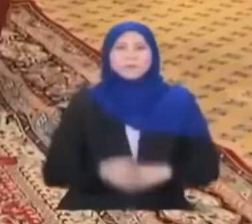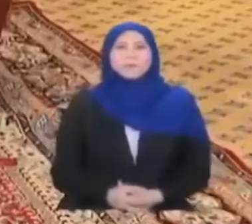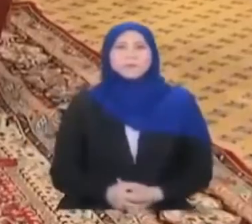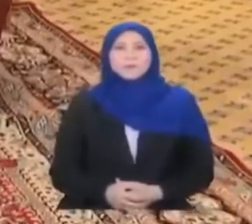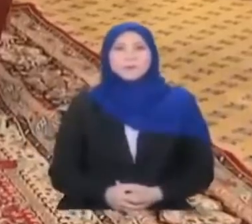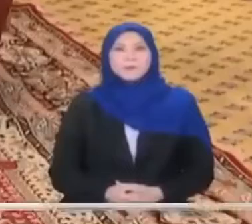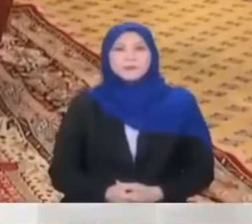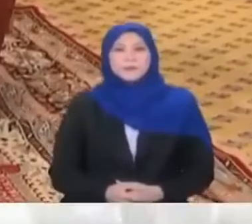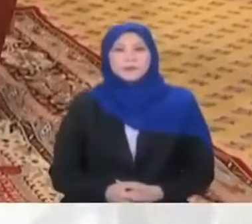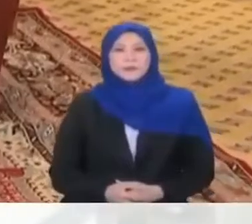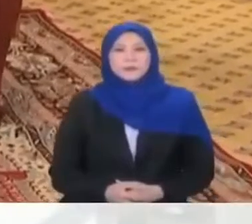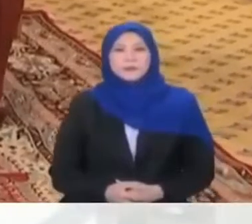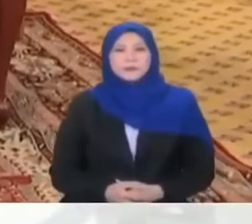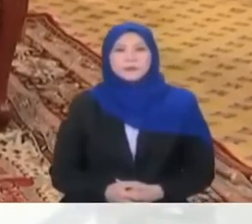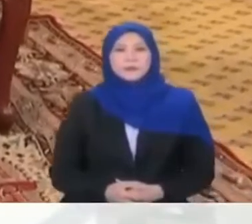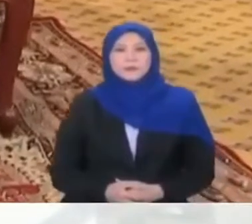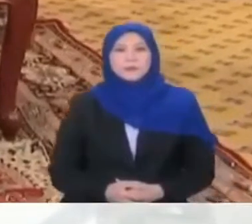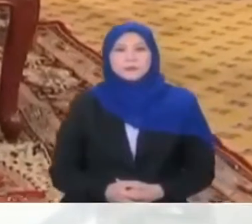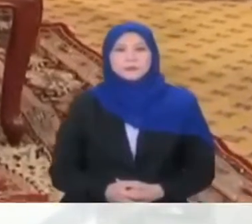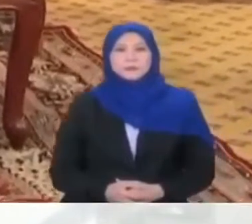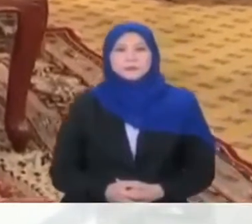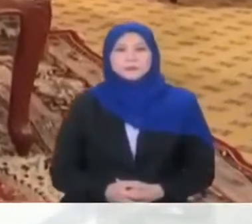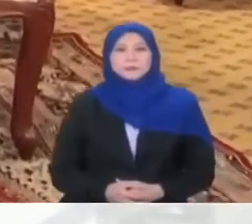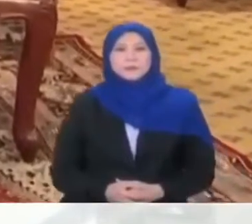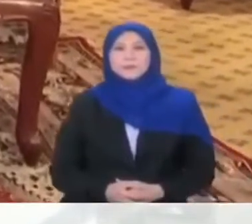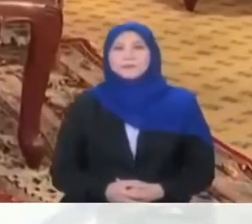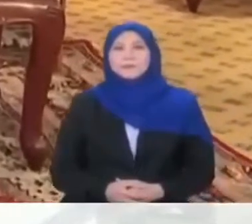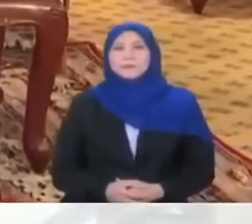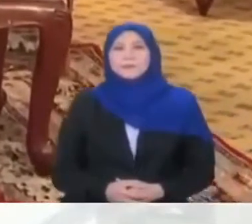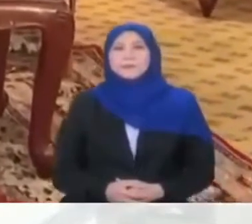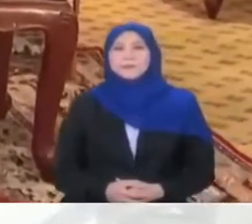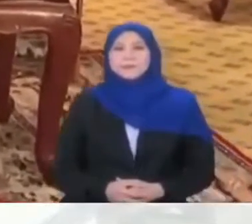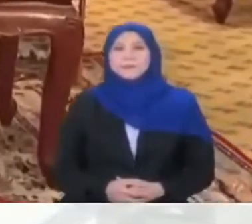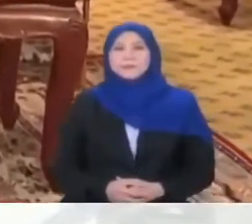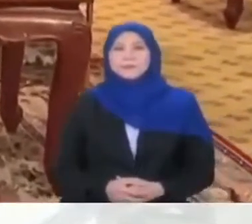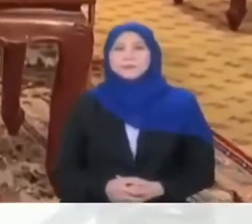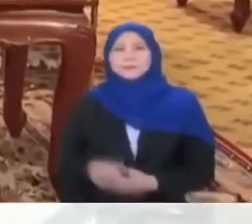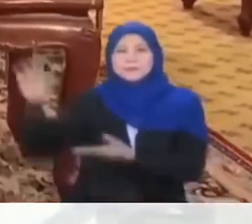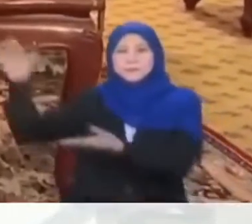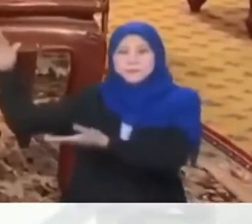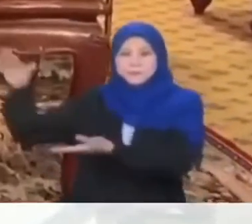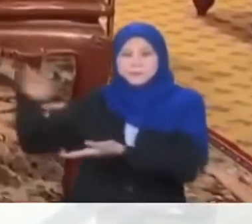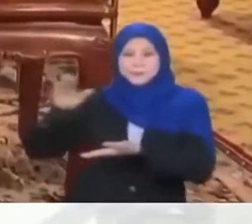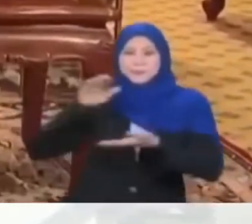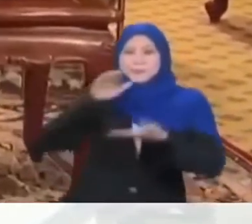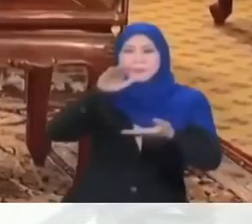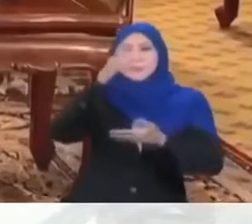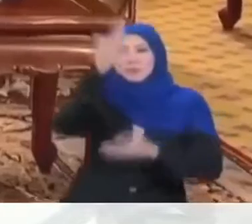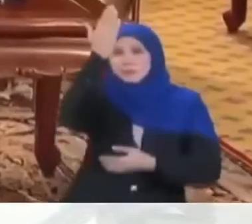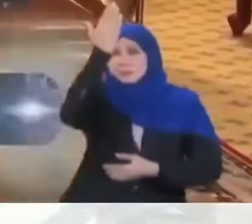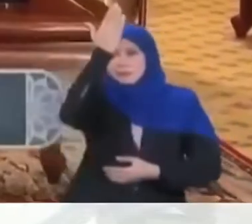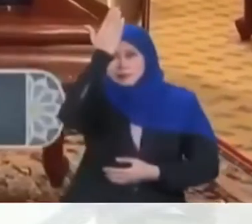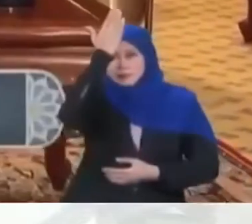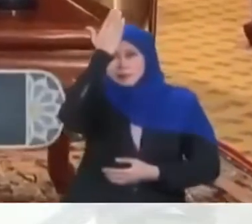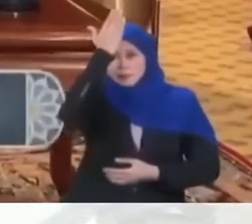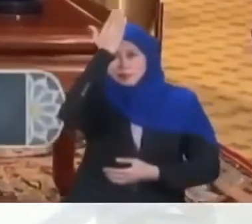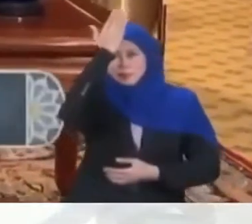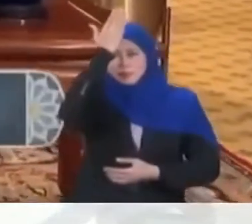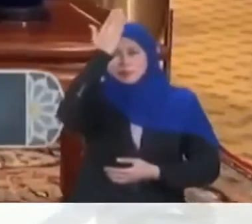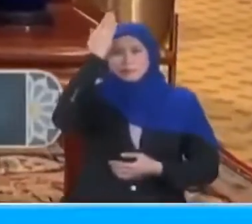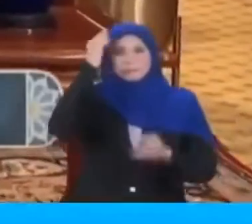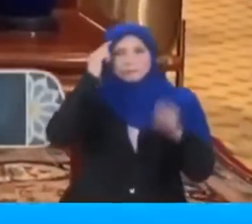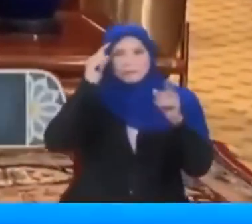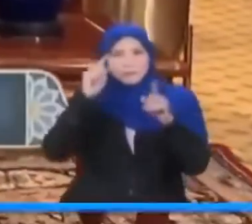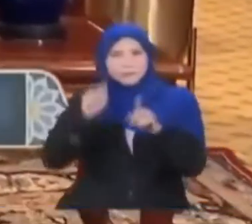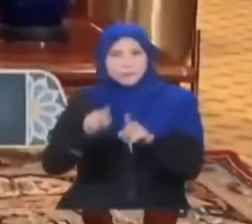bagi menyempurnakan titah perintah Sri Paduka Baginda yang ditonton Agung setelah